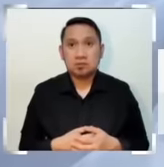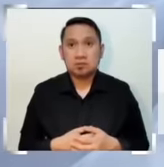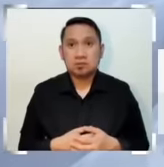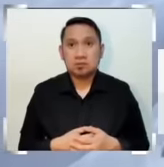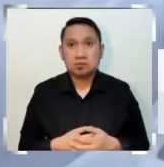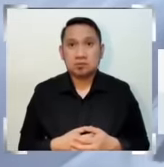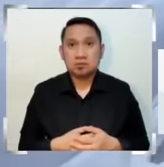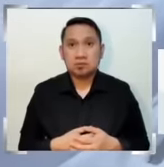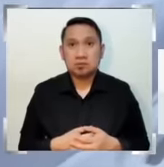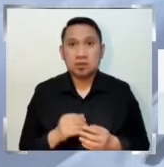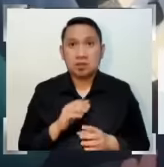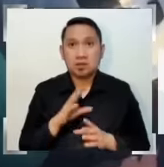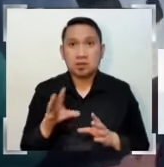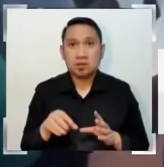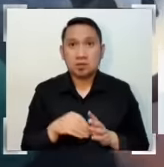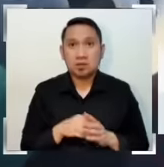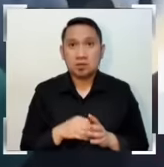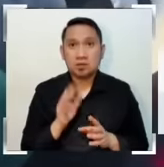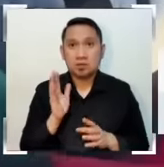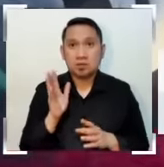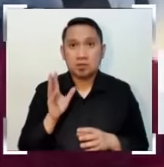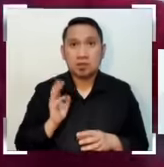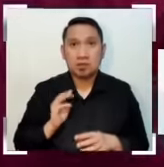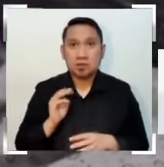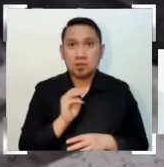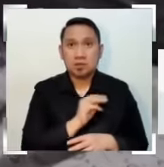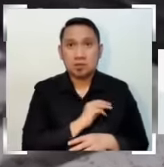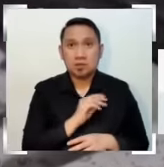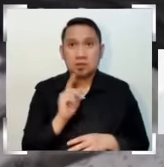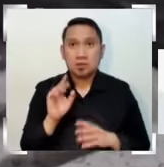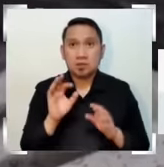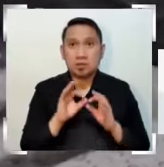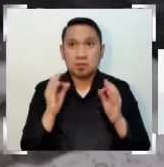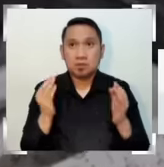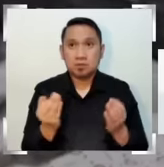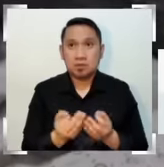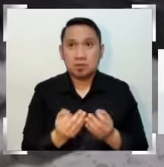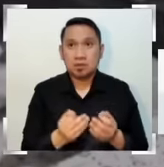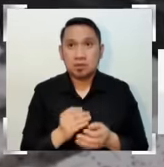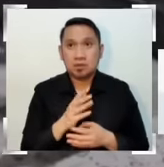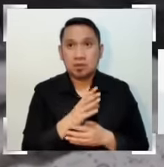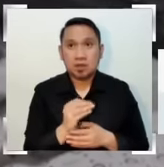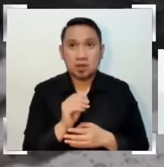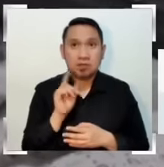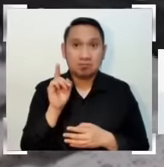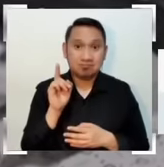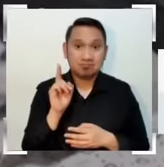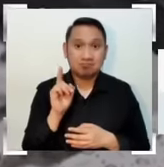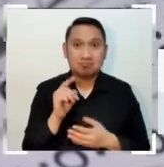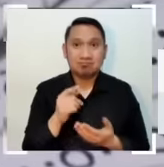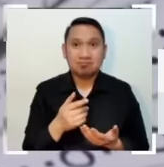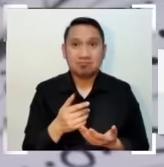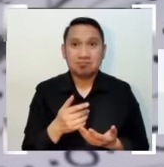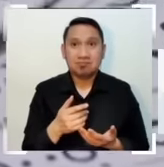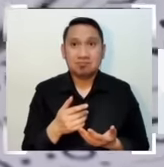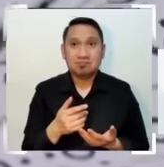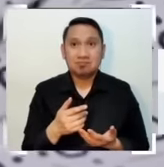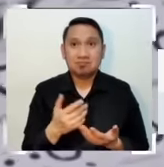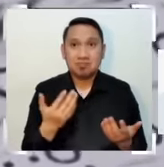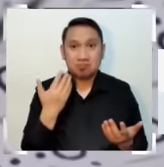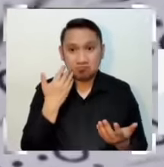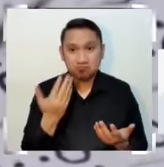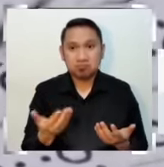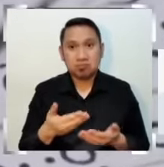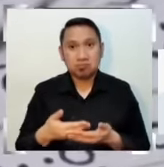Kasama riyan ang mahigit 50 miyembro ng iisang pamilya. At ang ina ng kambal na sanggol na naulila dahil sa airstrike na tumama sa kanilang